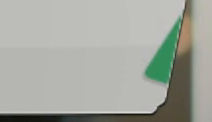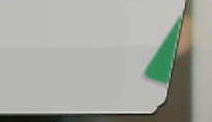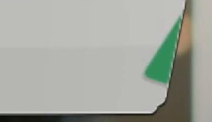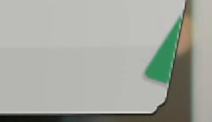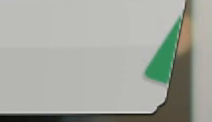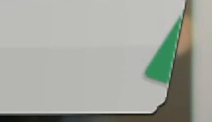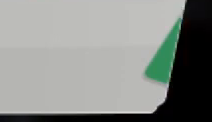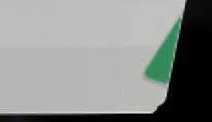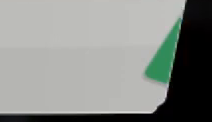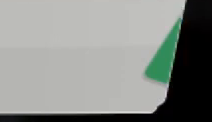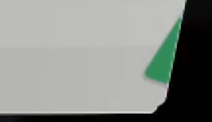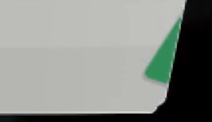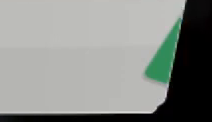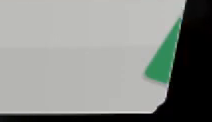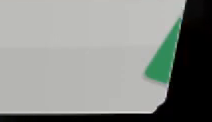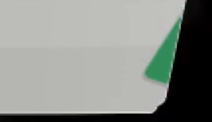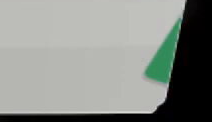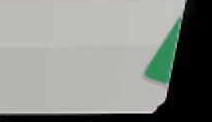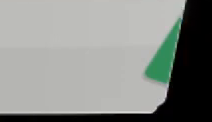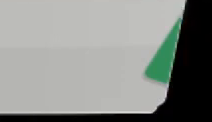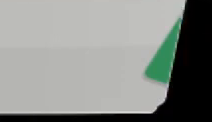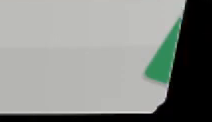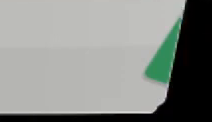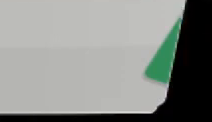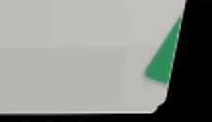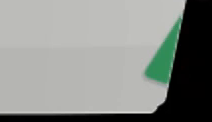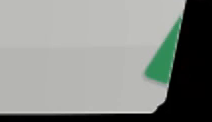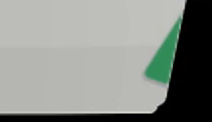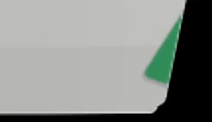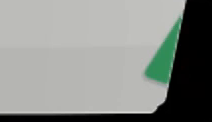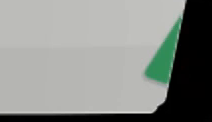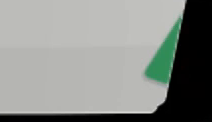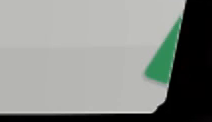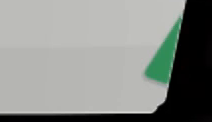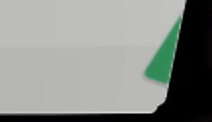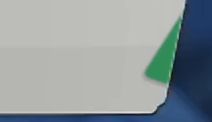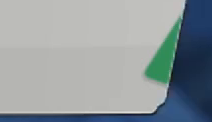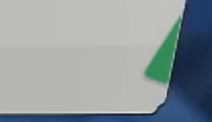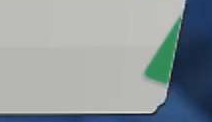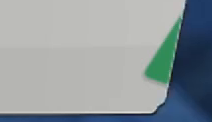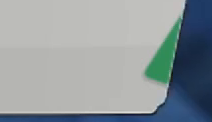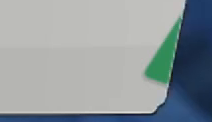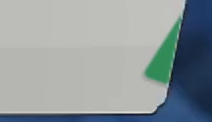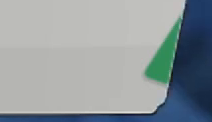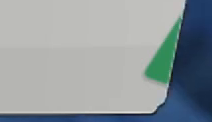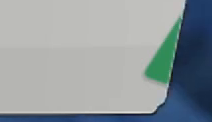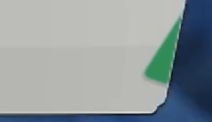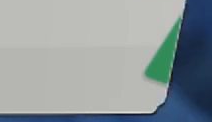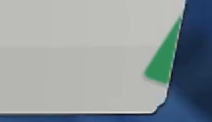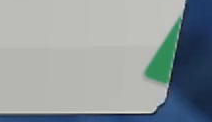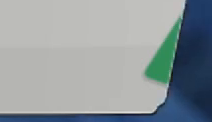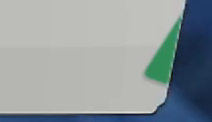aşamasında rüya görebiliriz. Ancak en canlı rüyalarımız tipik olarak hızlı göz hareketi uykusu, yani kısa adıyla